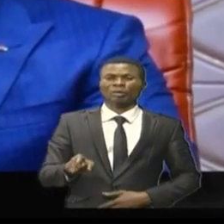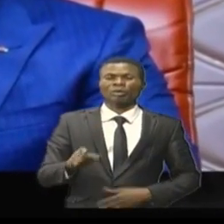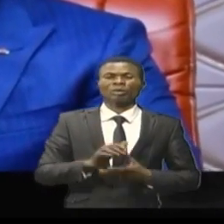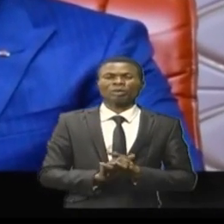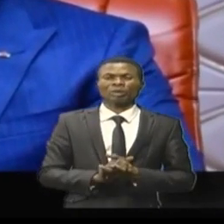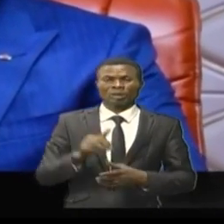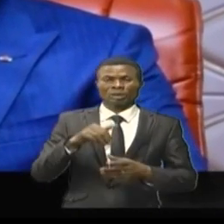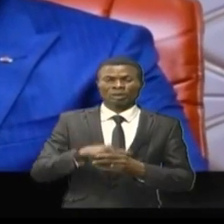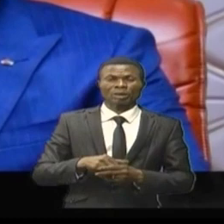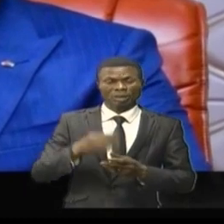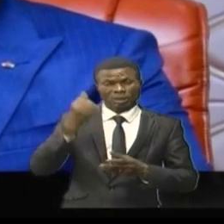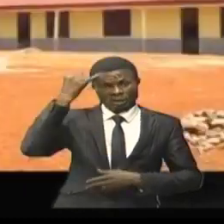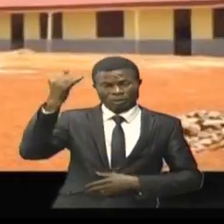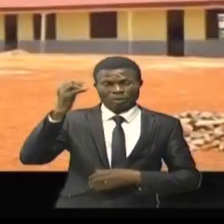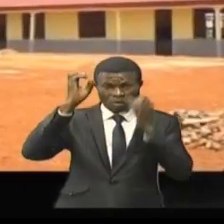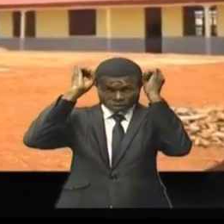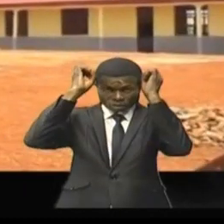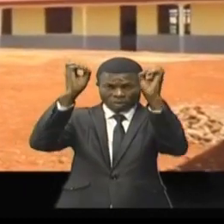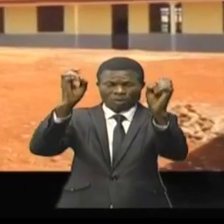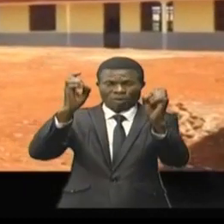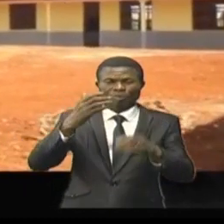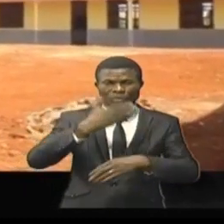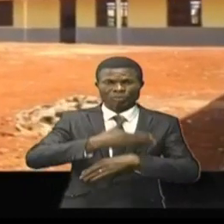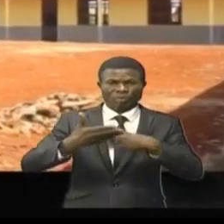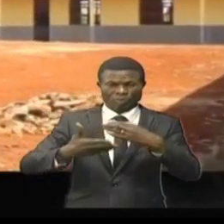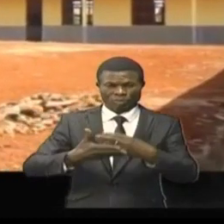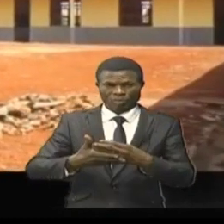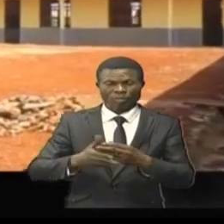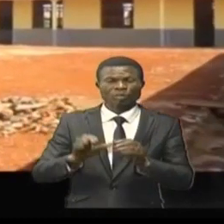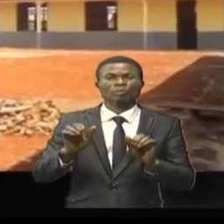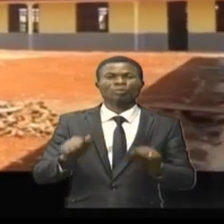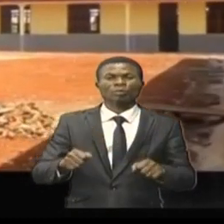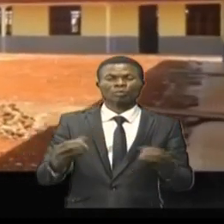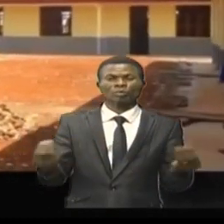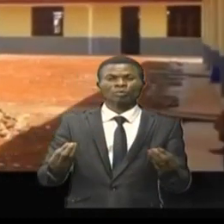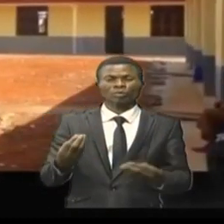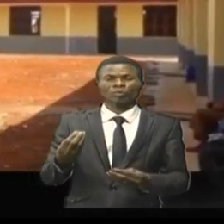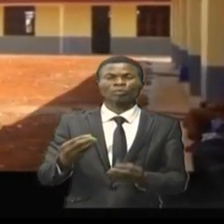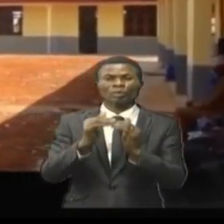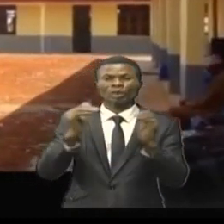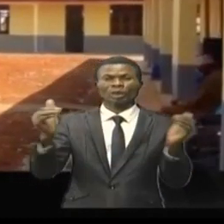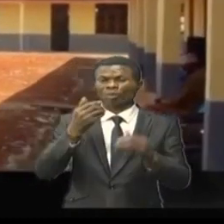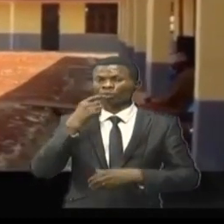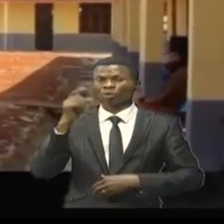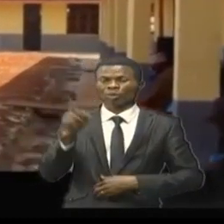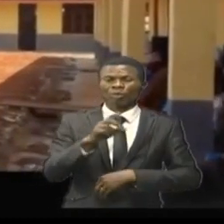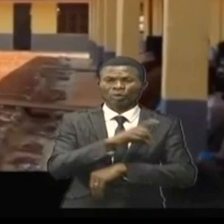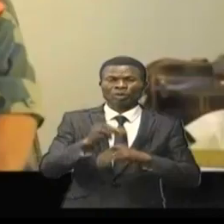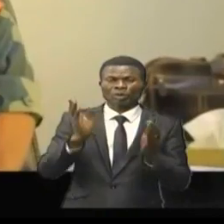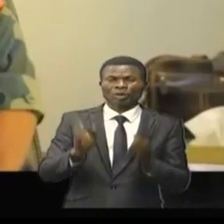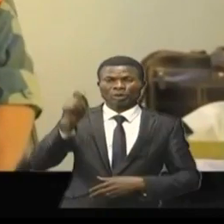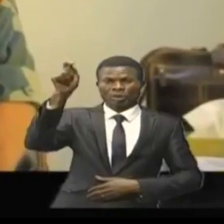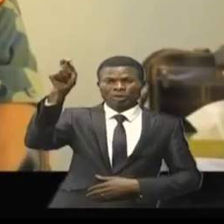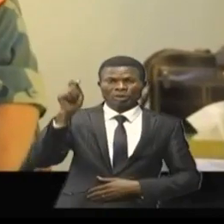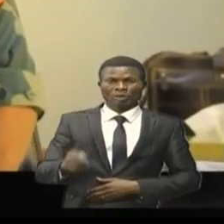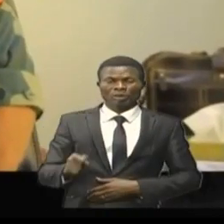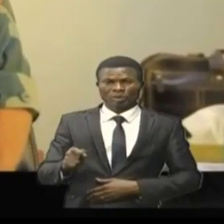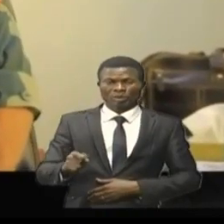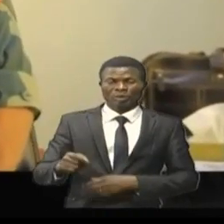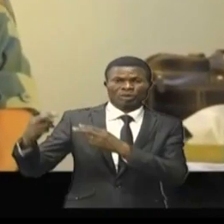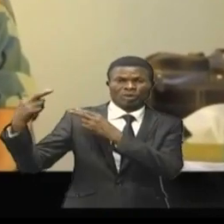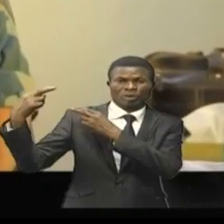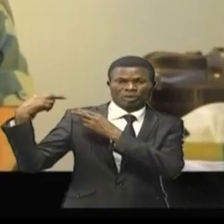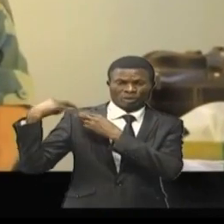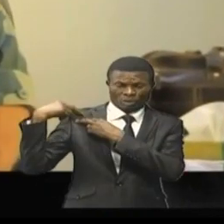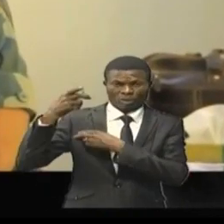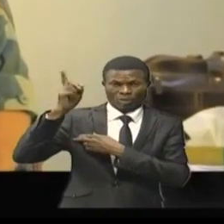dans son volet éducation. Une construction rendue possible grâce à la paix imposée par l'administration militaire, dirigée par le lieutenant général